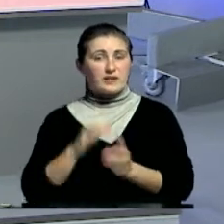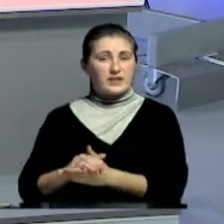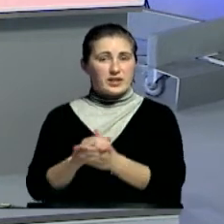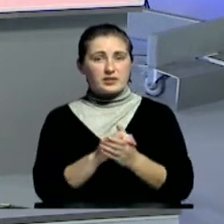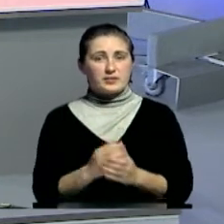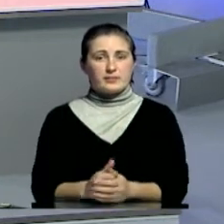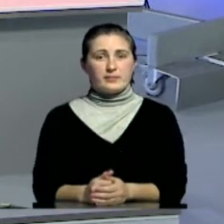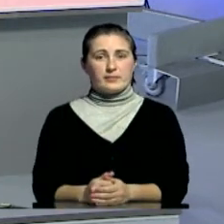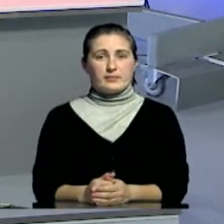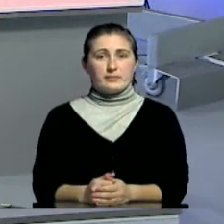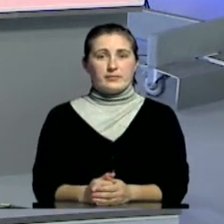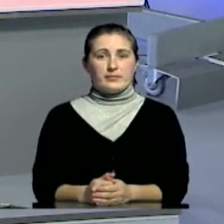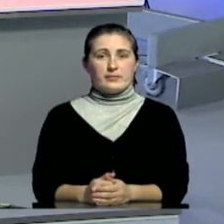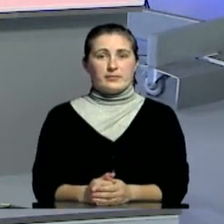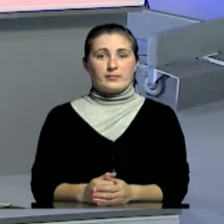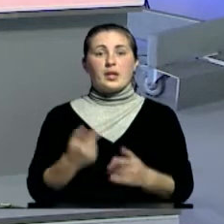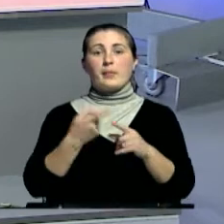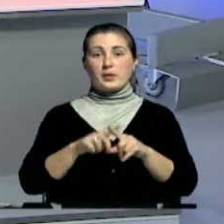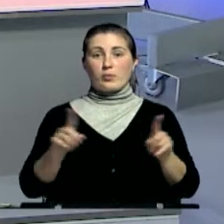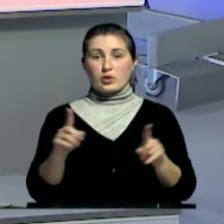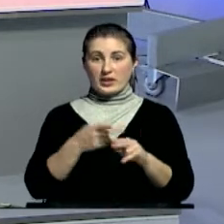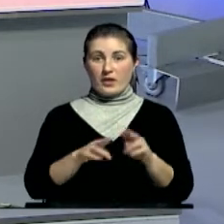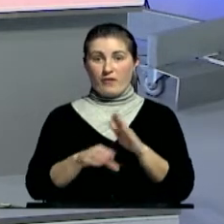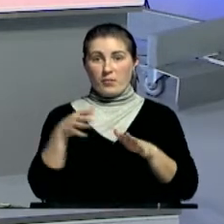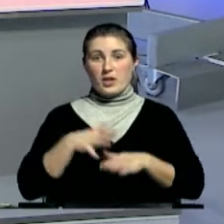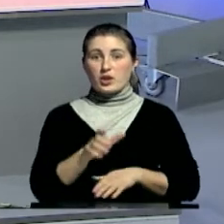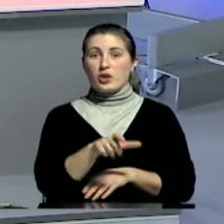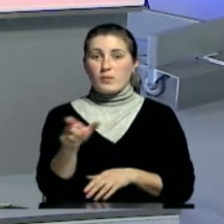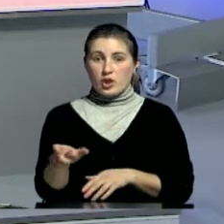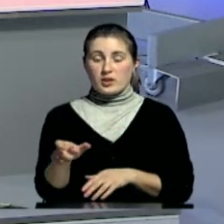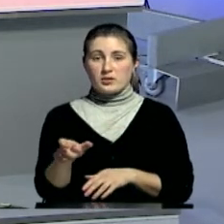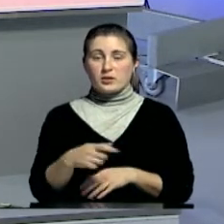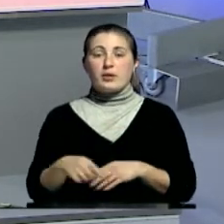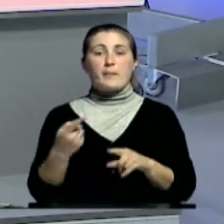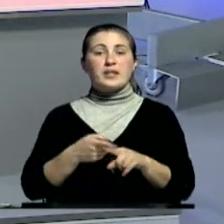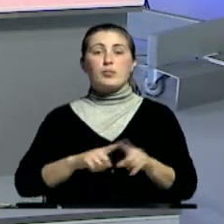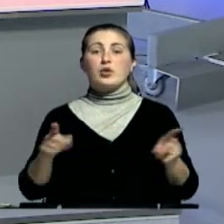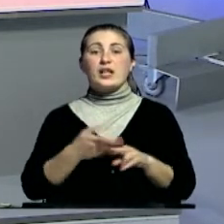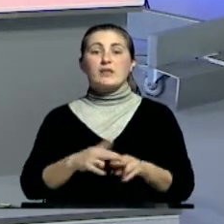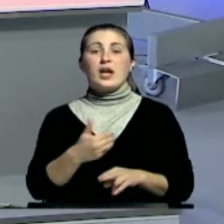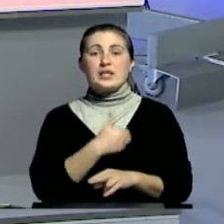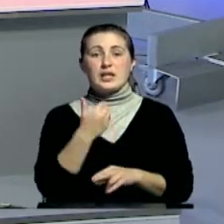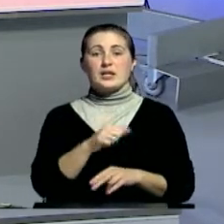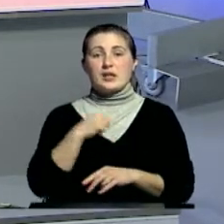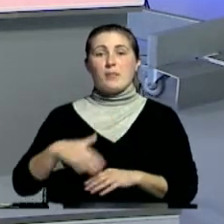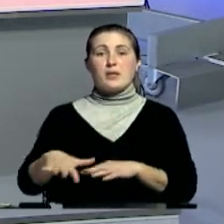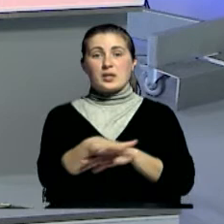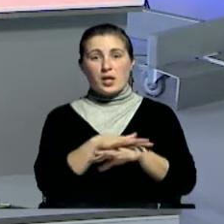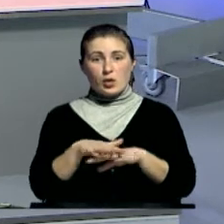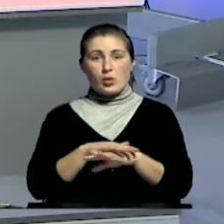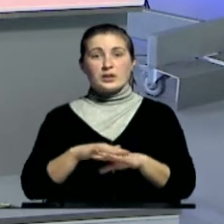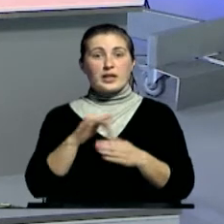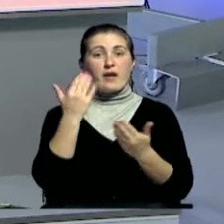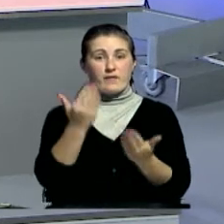Федерации? Ну, потому что это выбор крымчан, потому что этого хотел сам народ. И вы,